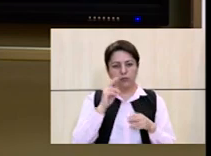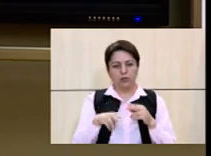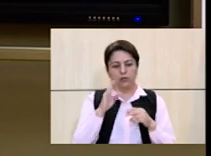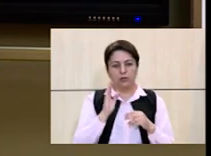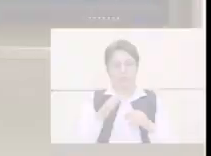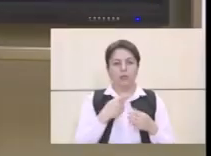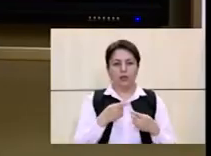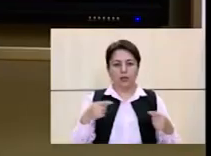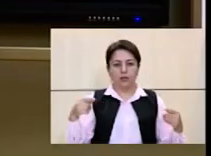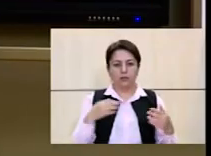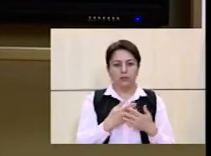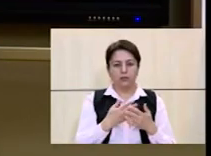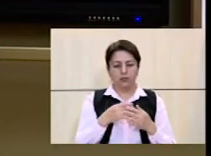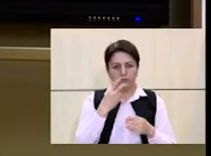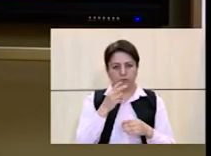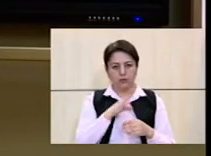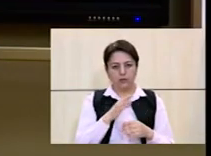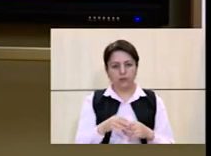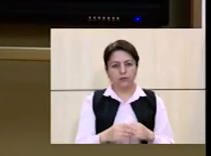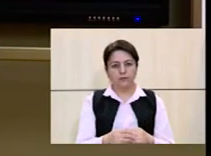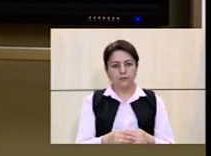turli masalalarda ko'rib chiqqan edik.